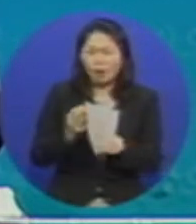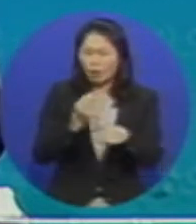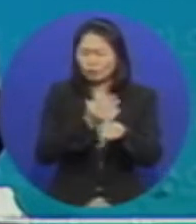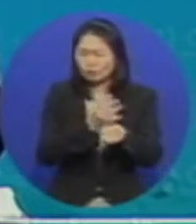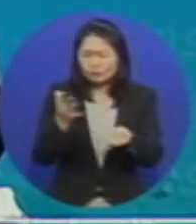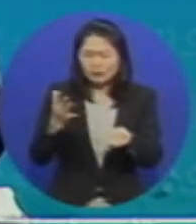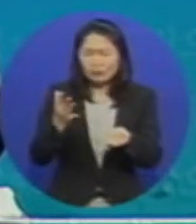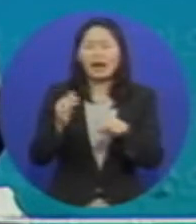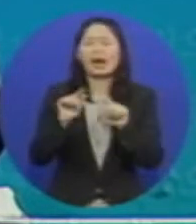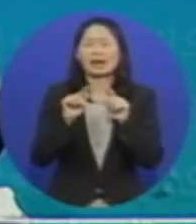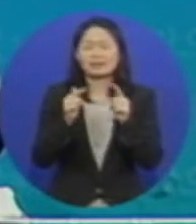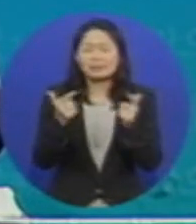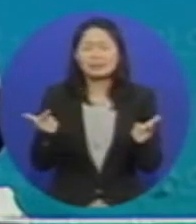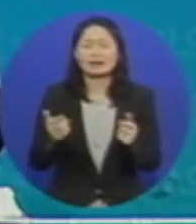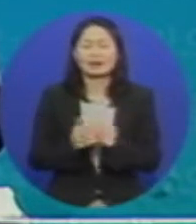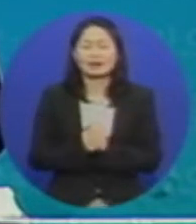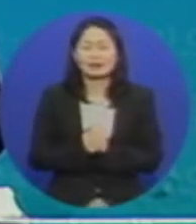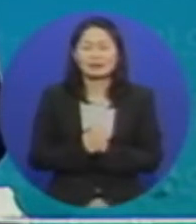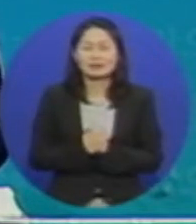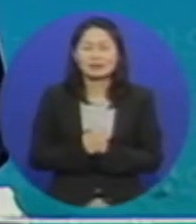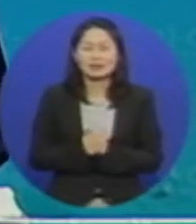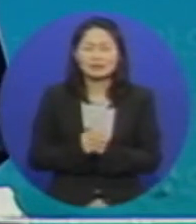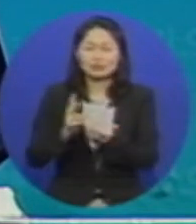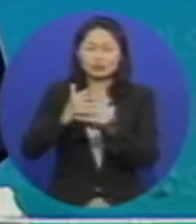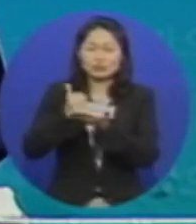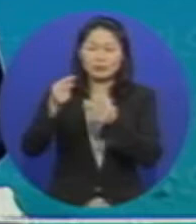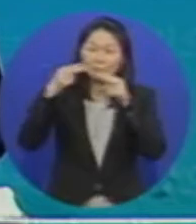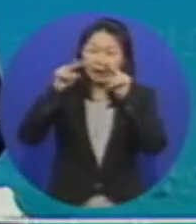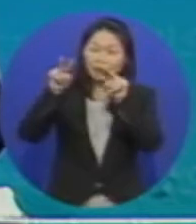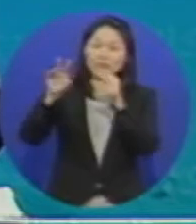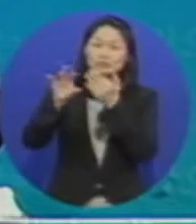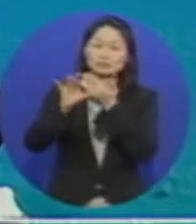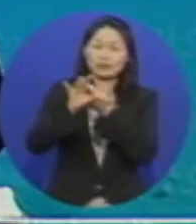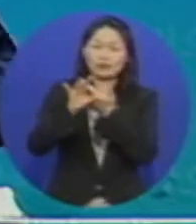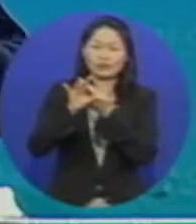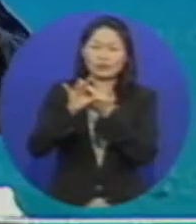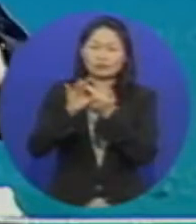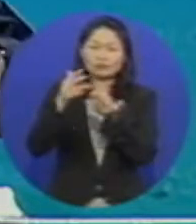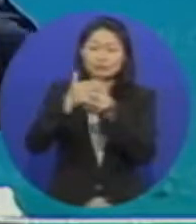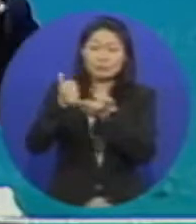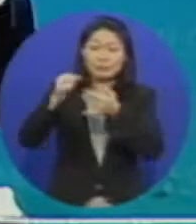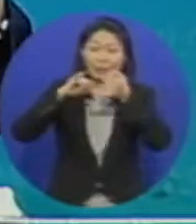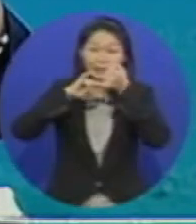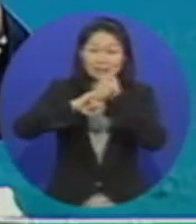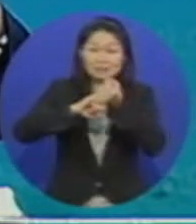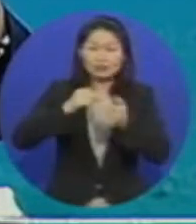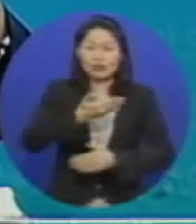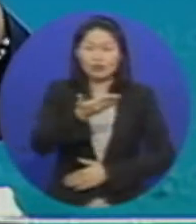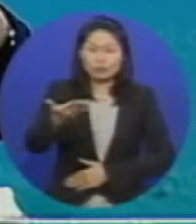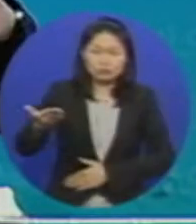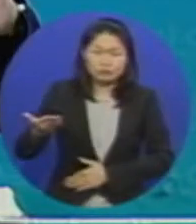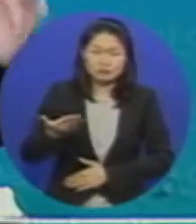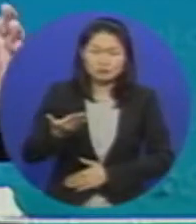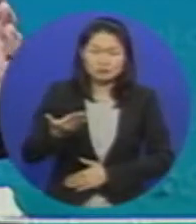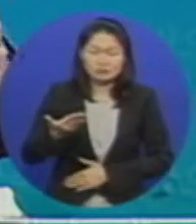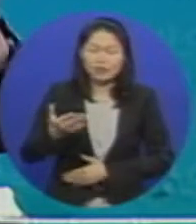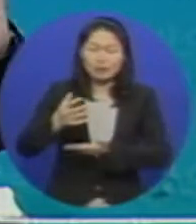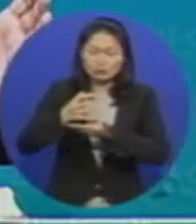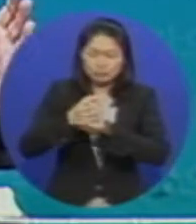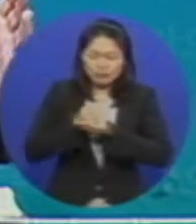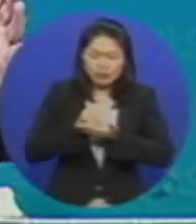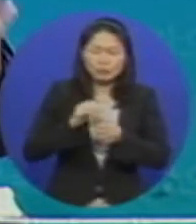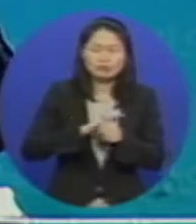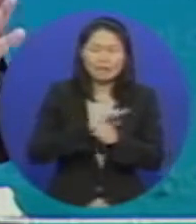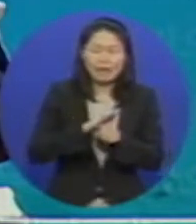없었다고 아닙니다 주님을 바라 보시면 주님은 반드시 여러분을 품게 하고